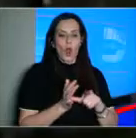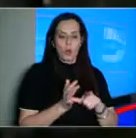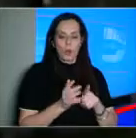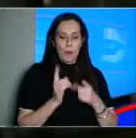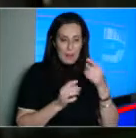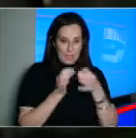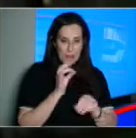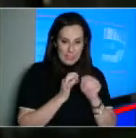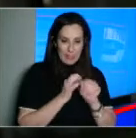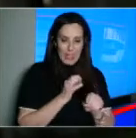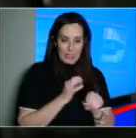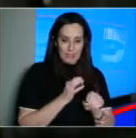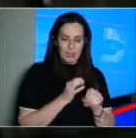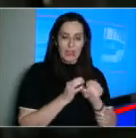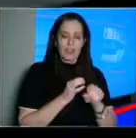במקרה הספציפי הזה,